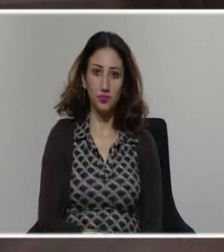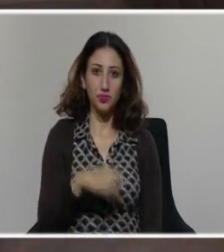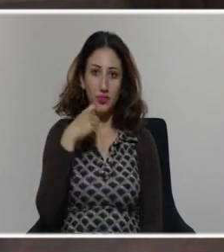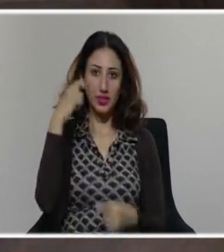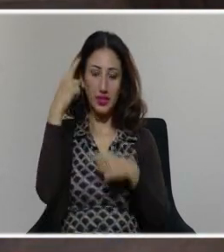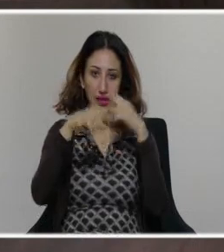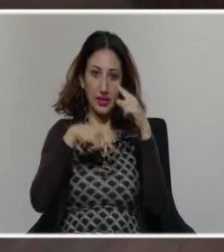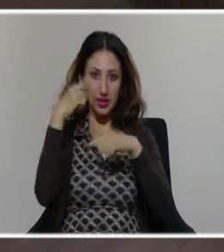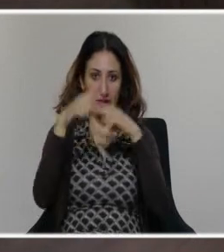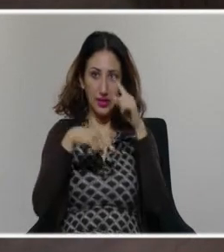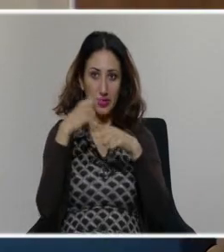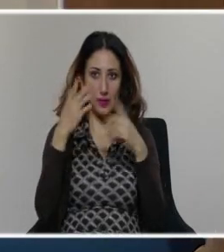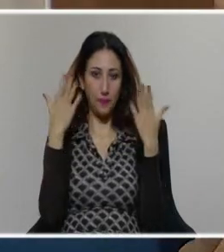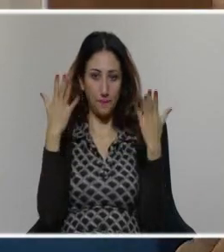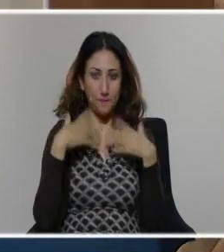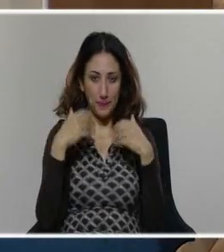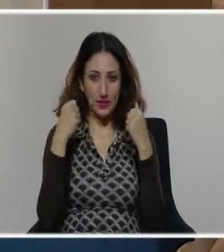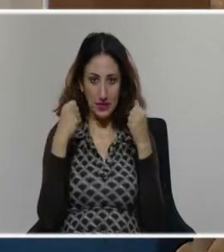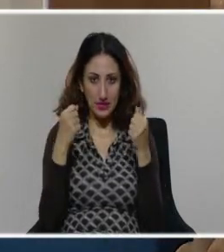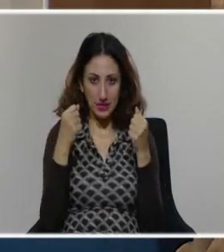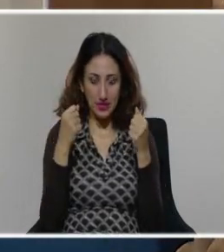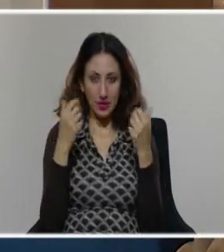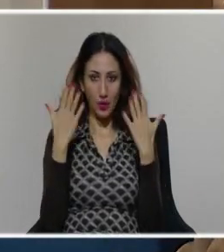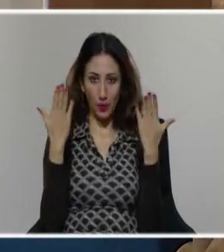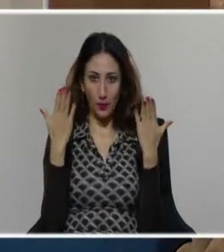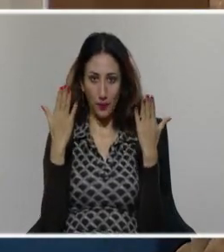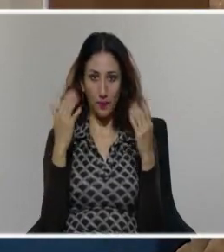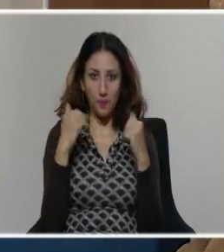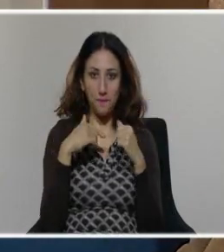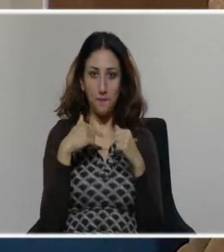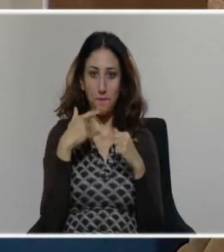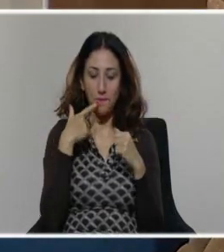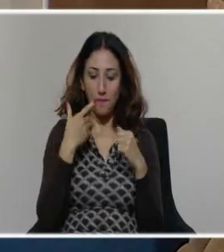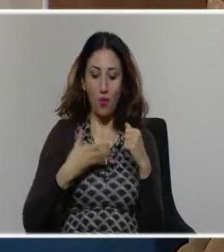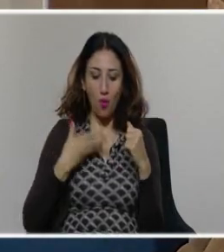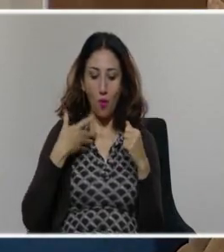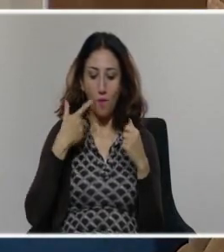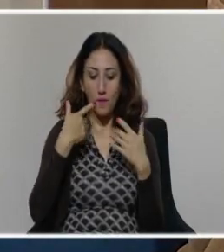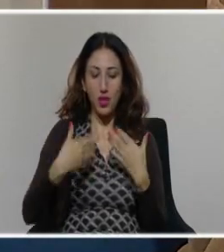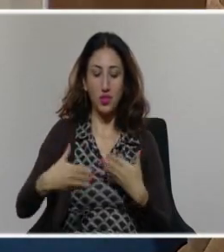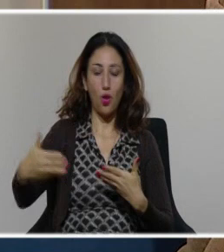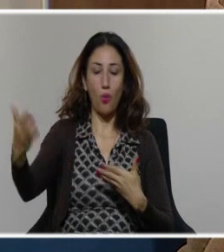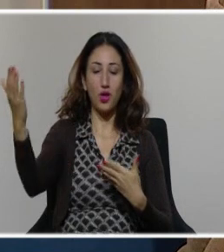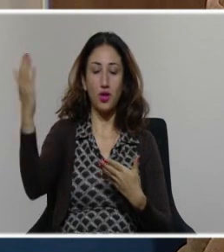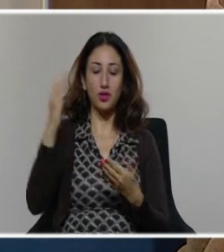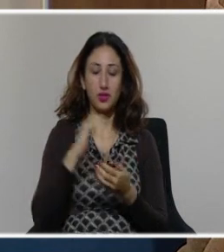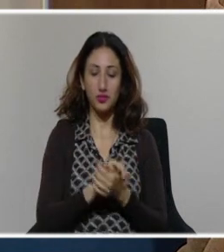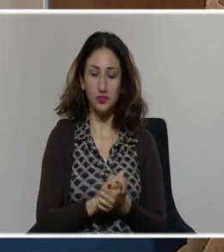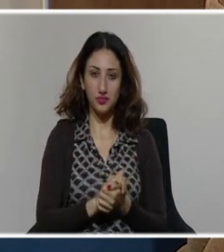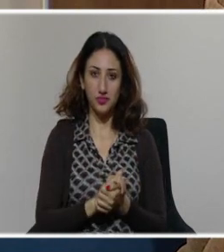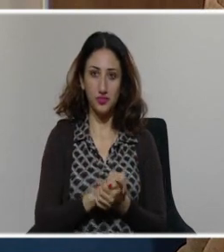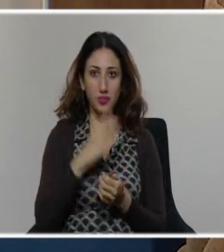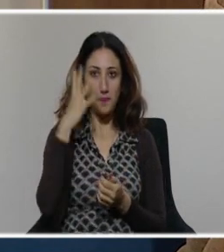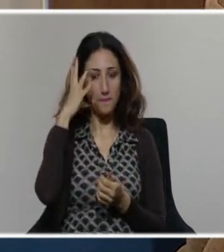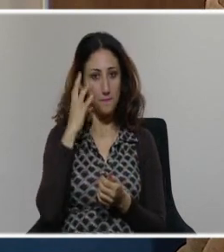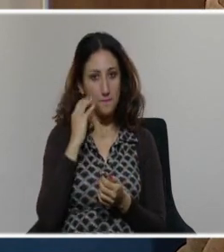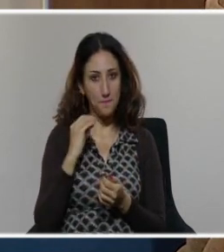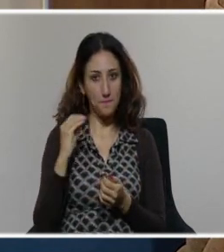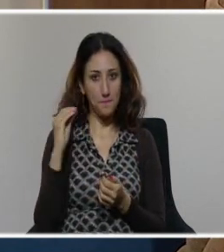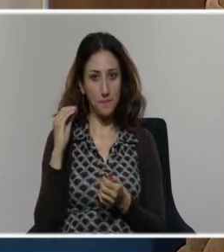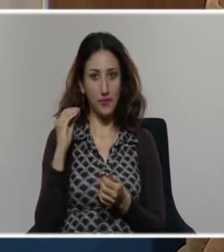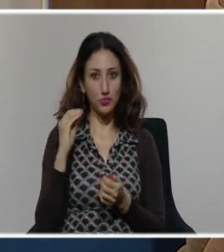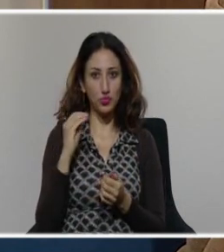ربنا يديله الصحه. صحيح، ربنا يديله الصحه والعمر الطويل ويمتعنا ونبقى قاعدين في